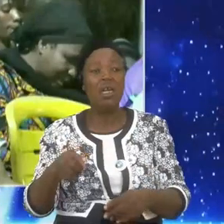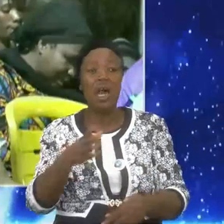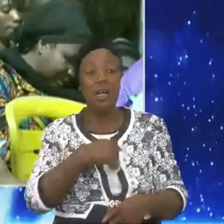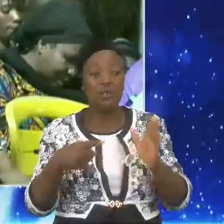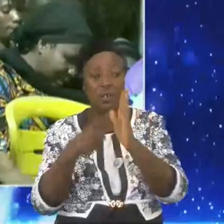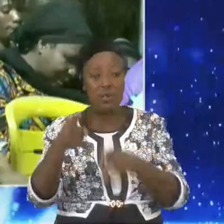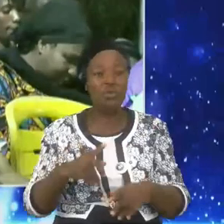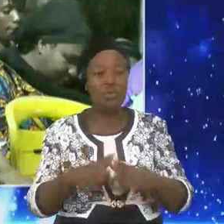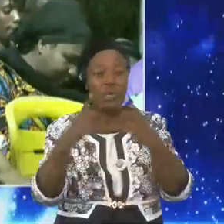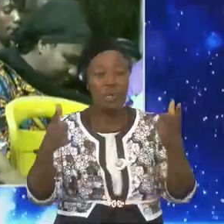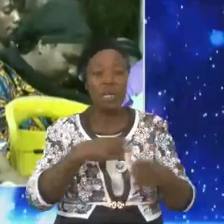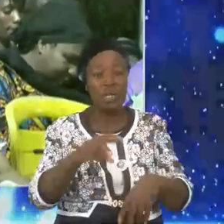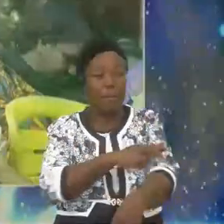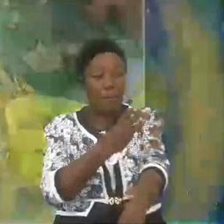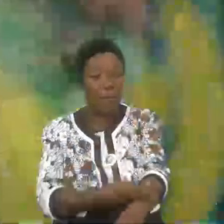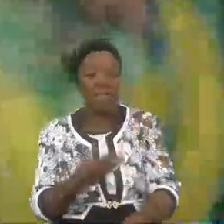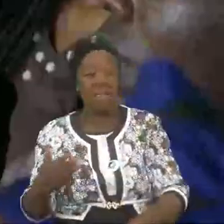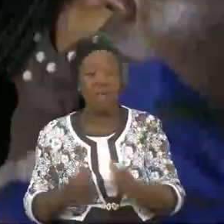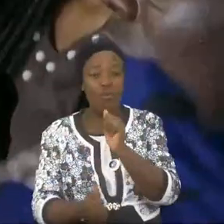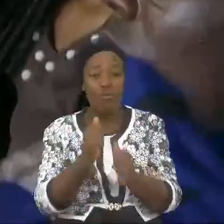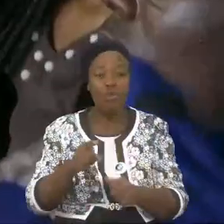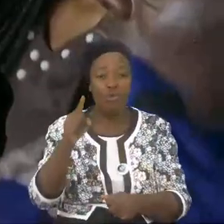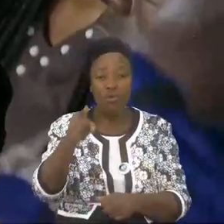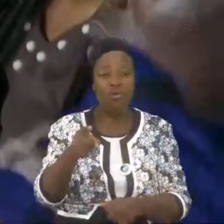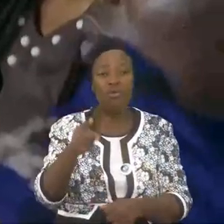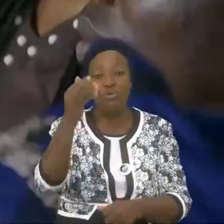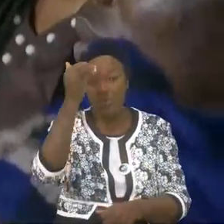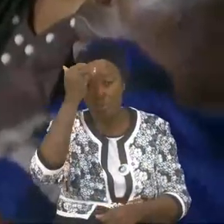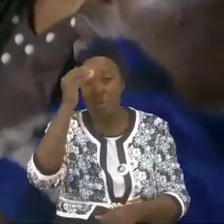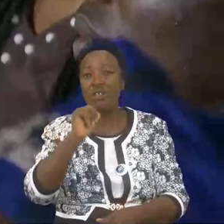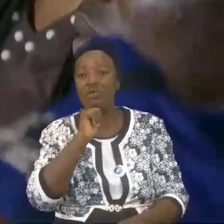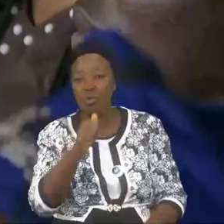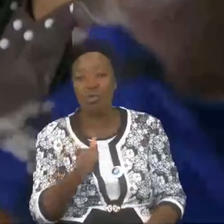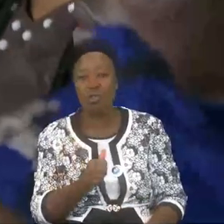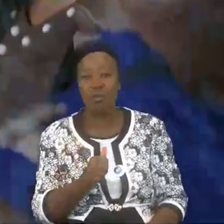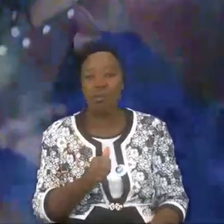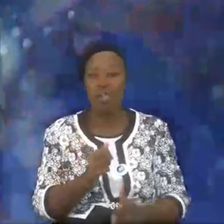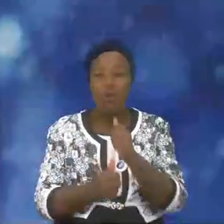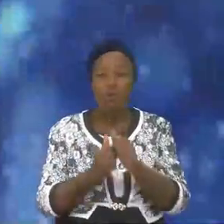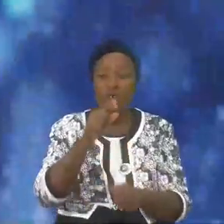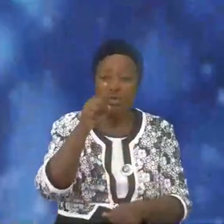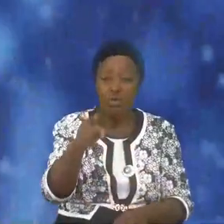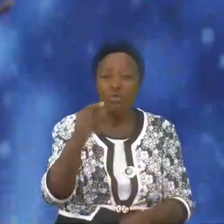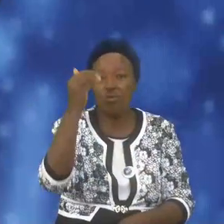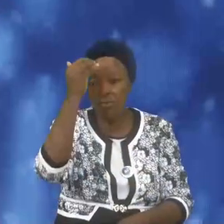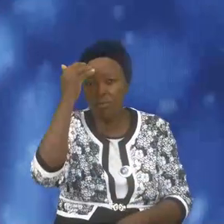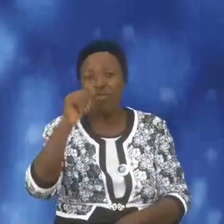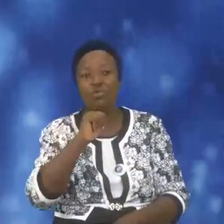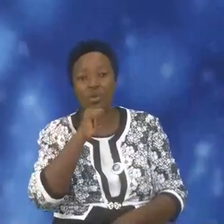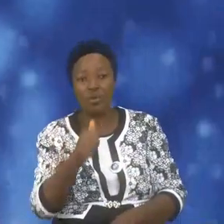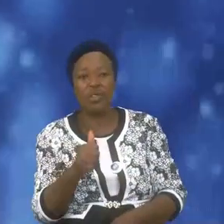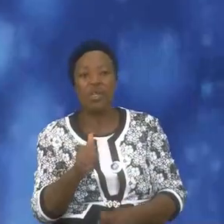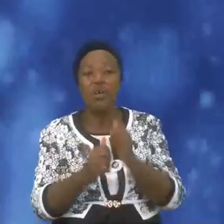invoque-moi, je te répondrai. Je t'annoncerai de grandes choses, des choses cachées que tu ne connais pas. Que tu ne connais